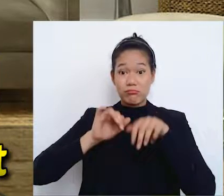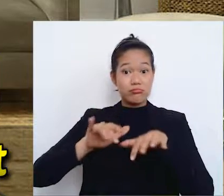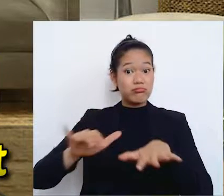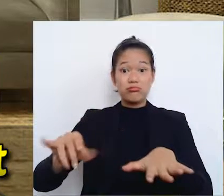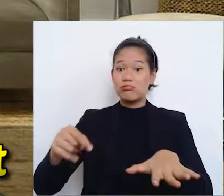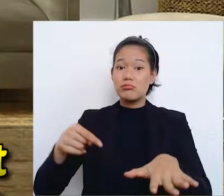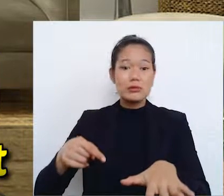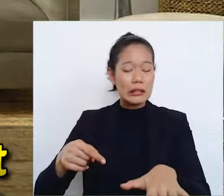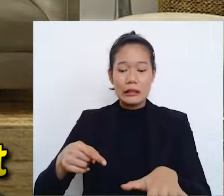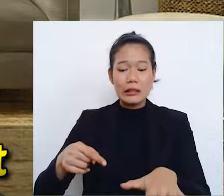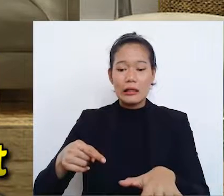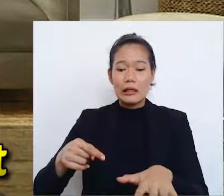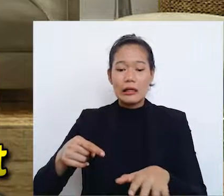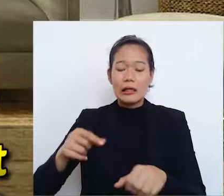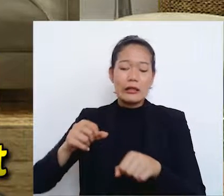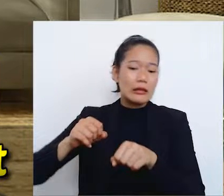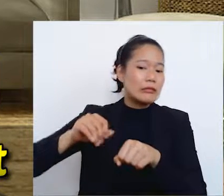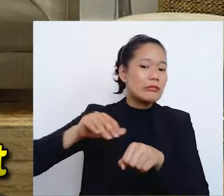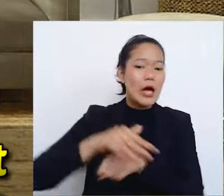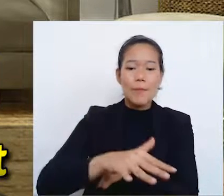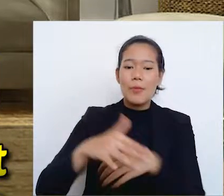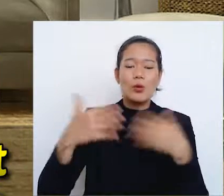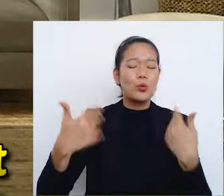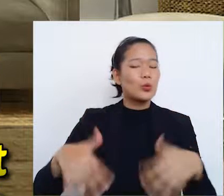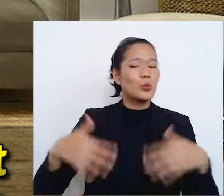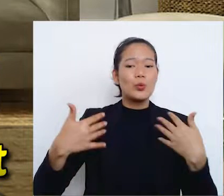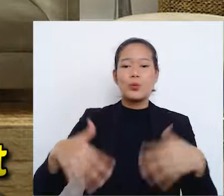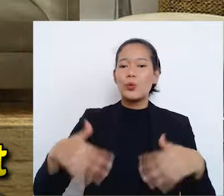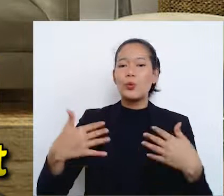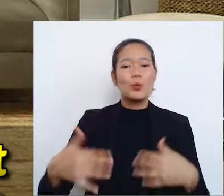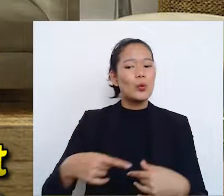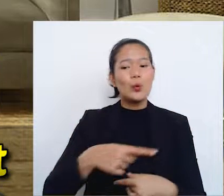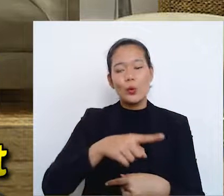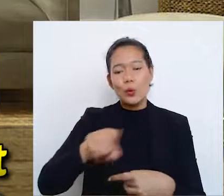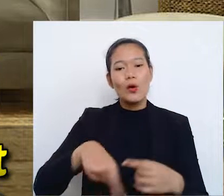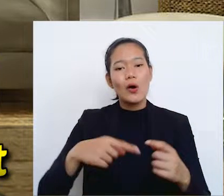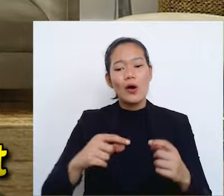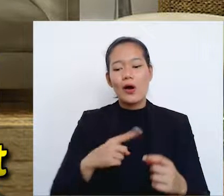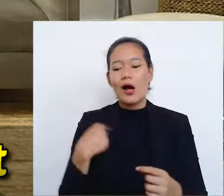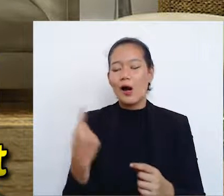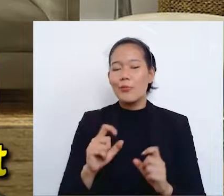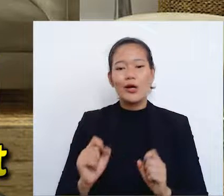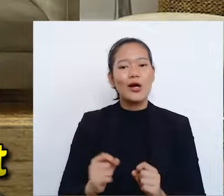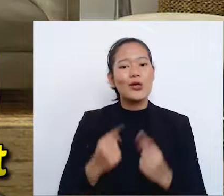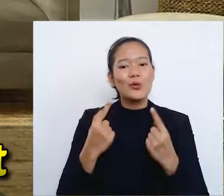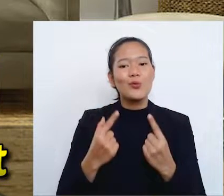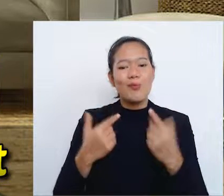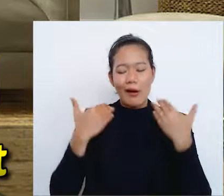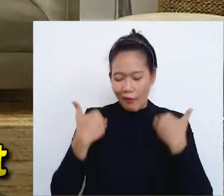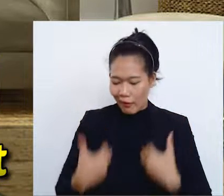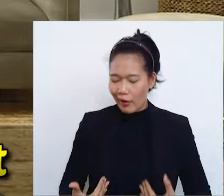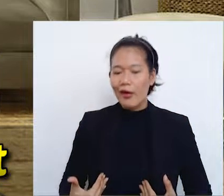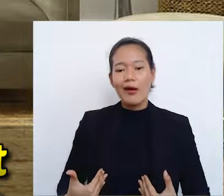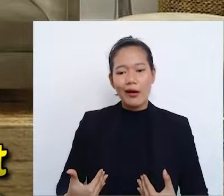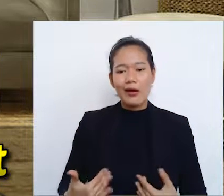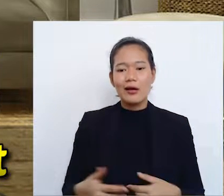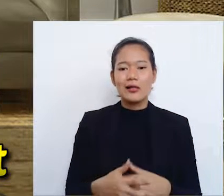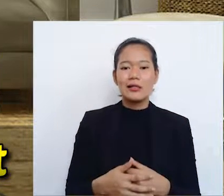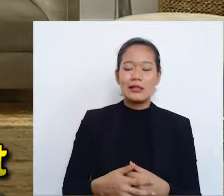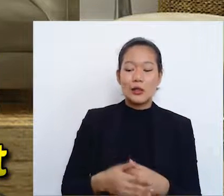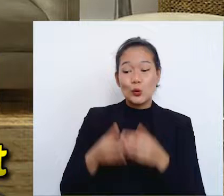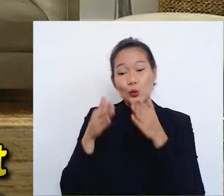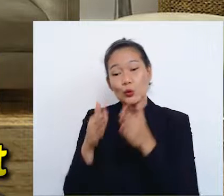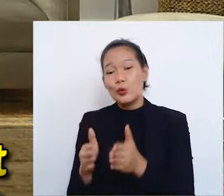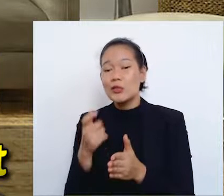ini membawa dampak yang begitu luar biasa di dalam kehidupan kami sebagai manusia,